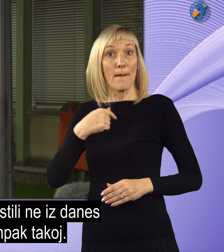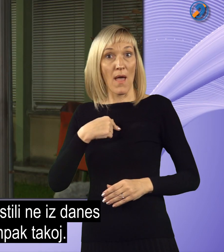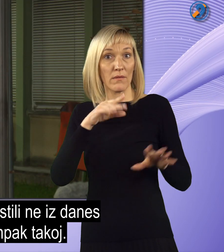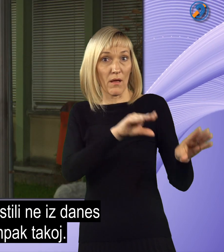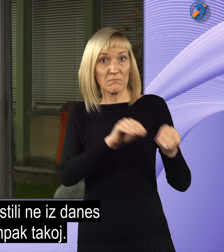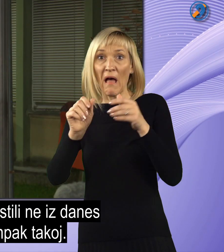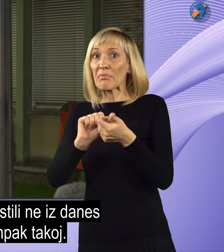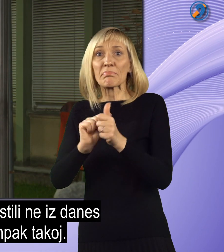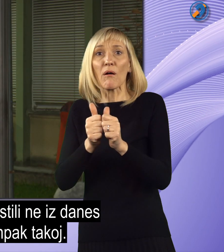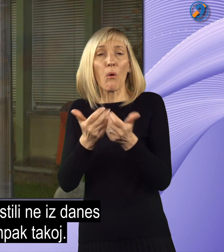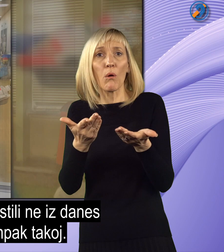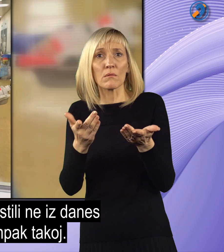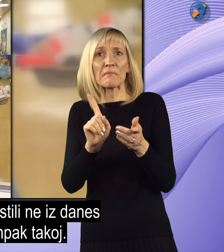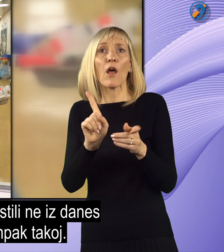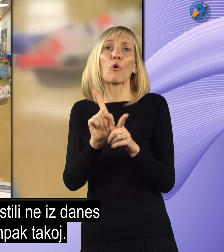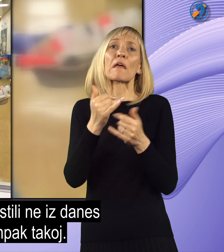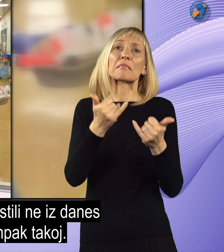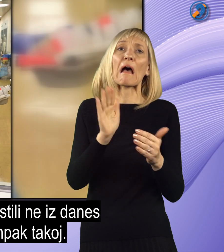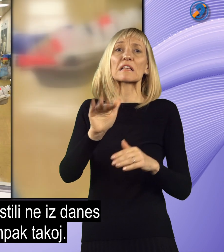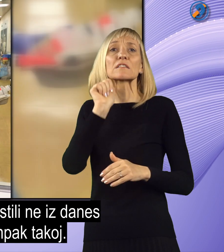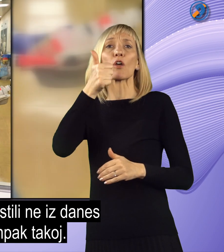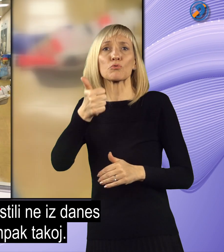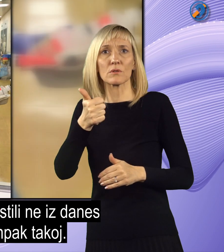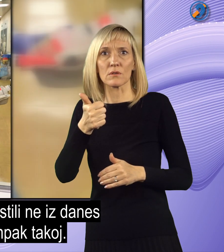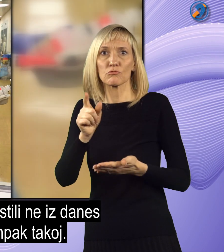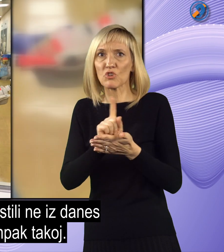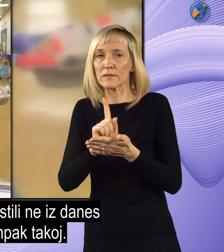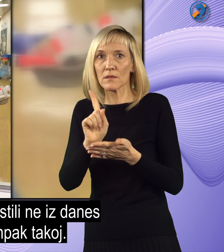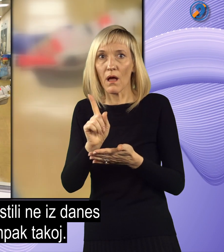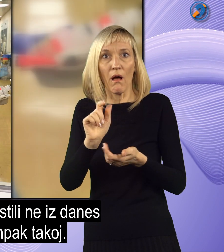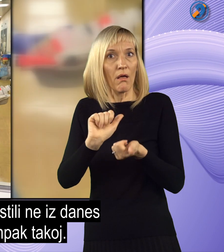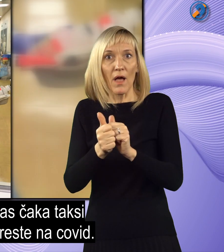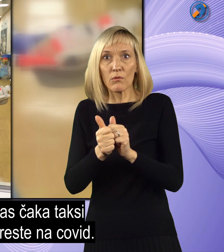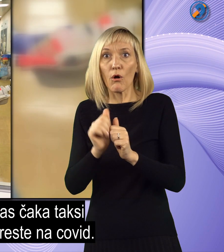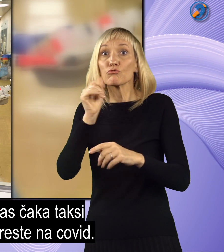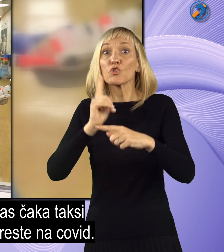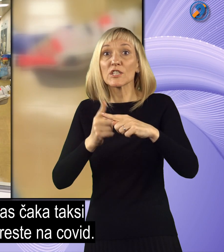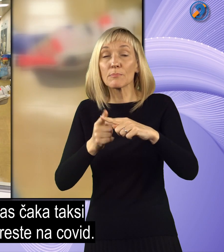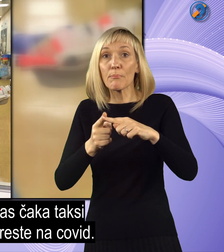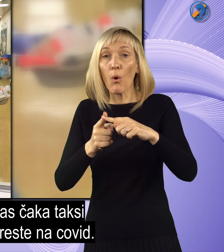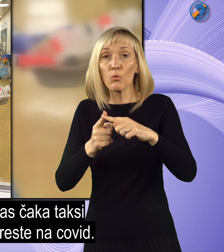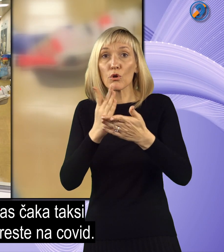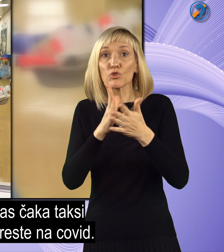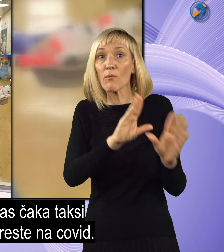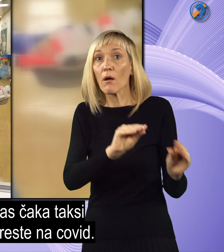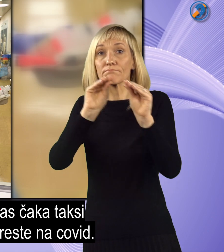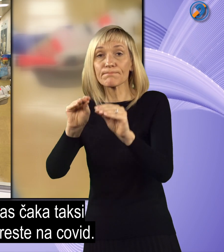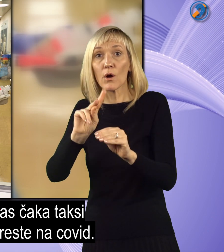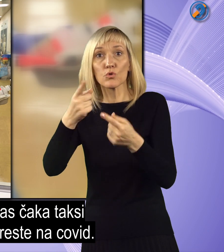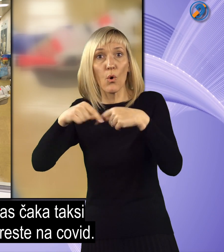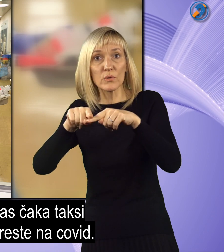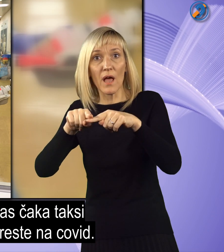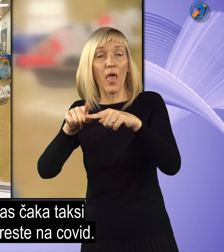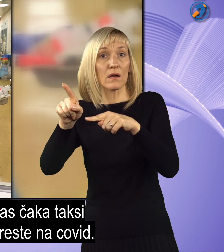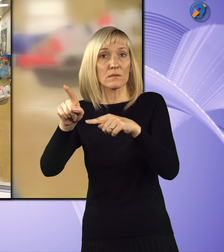Mene so premestili kar tako, ne iz danes na jutri, ampak pravzaprav iz takoj. Čez pol ure vas čaka taksi na urgenci in